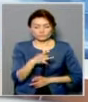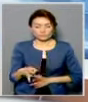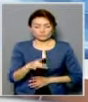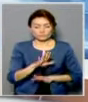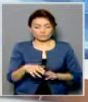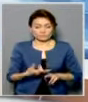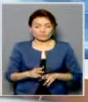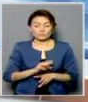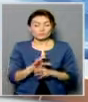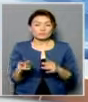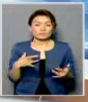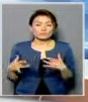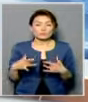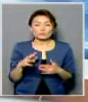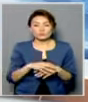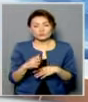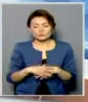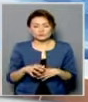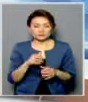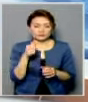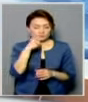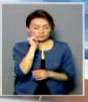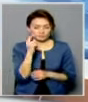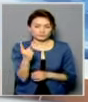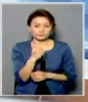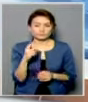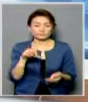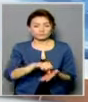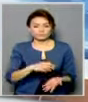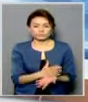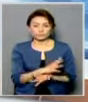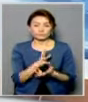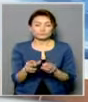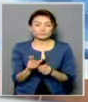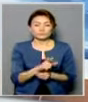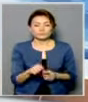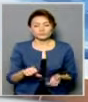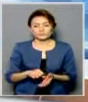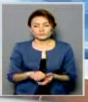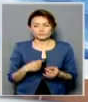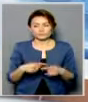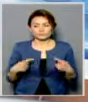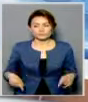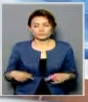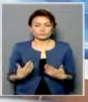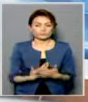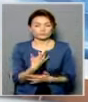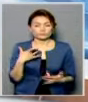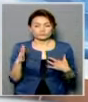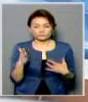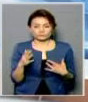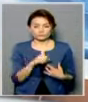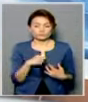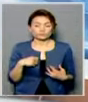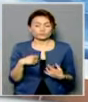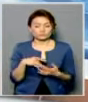региону. Коллектив театра из Кокшетау вчера поставил свою первую постановку. Всего зрителям представят несколько новых спектаклей. А вот сам